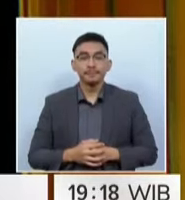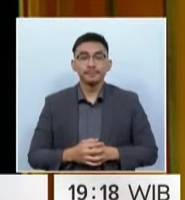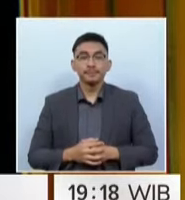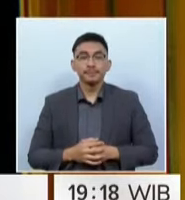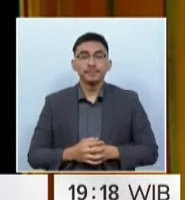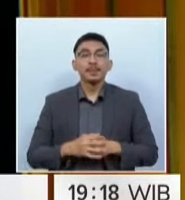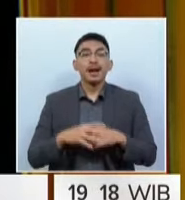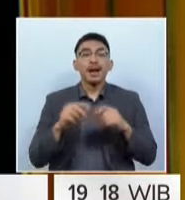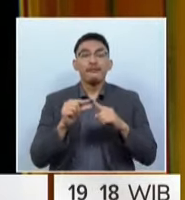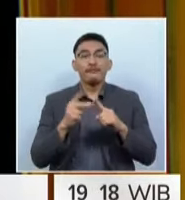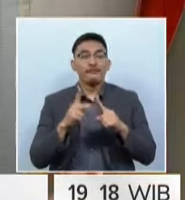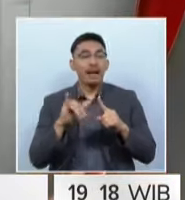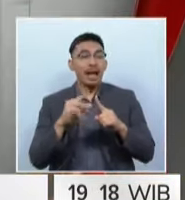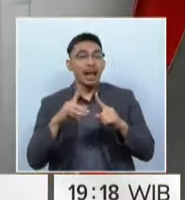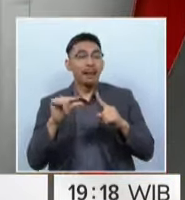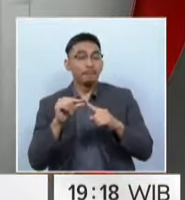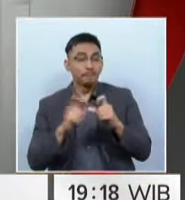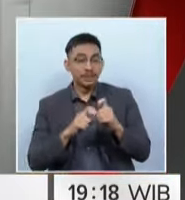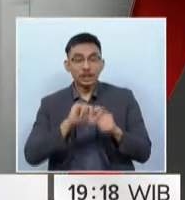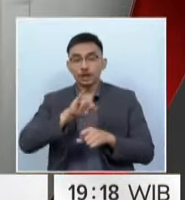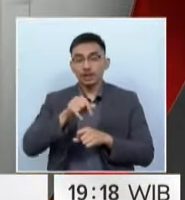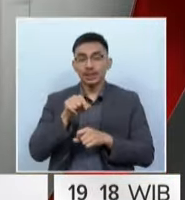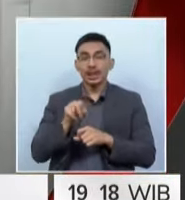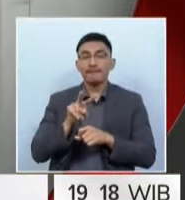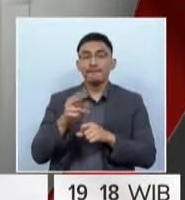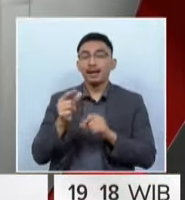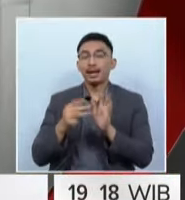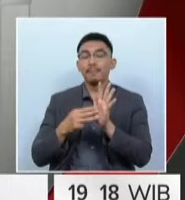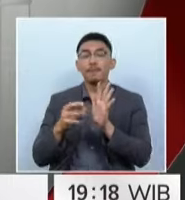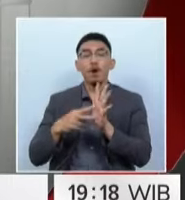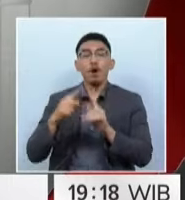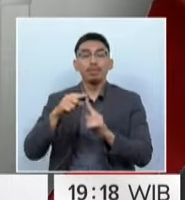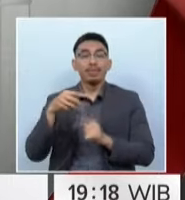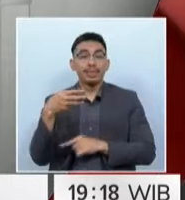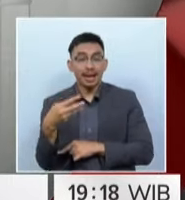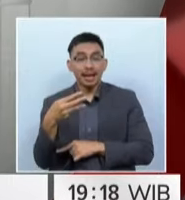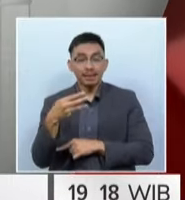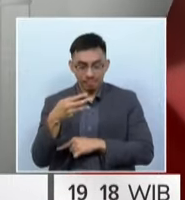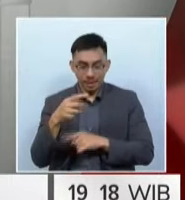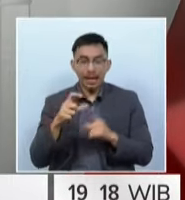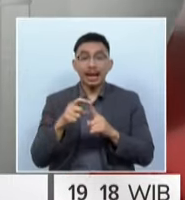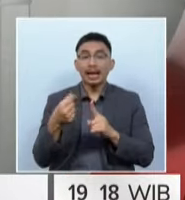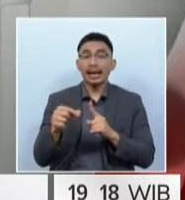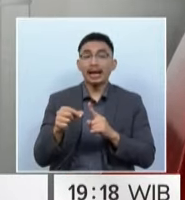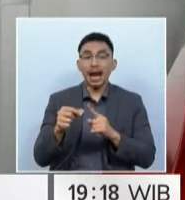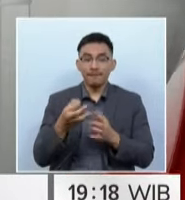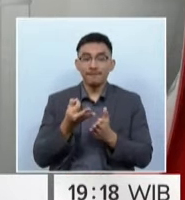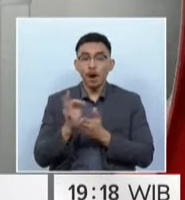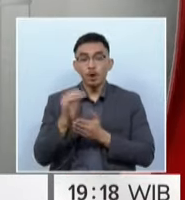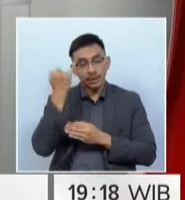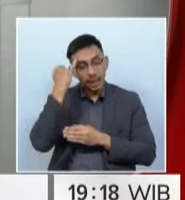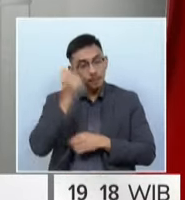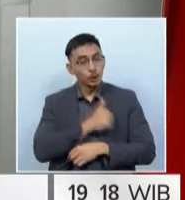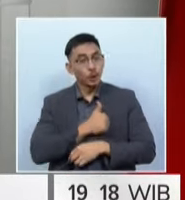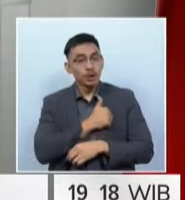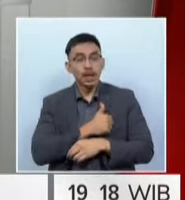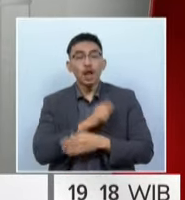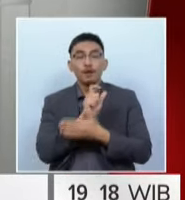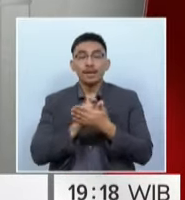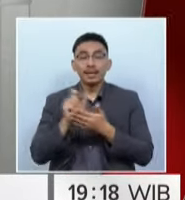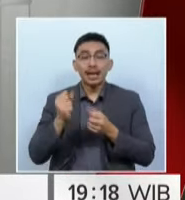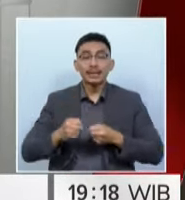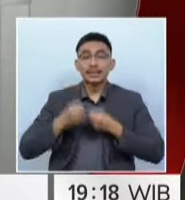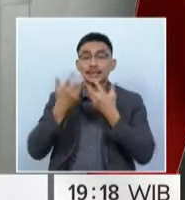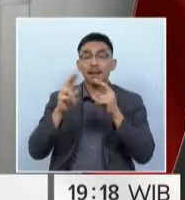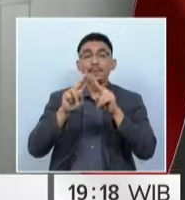bes t PHD Dekan Fakultas Ilmu Sosial Universitas Islam internasional Indonesia dan